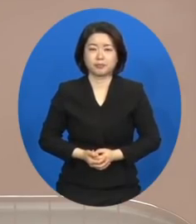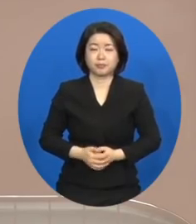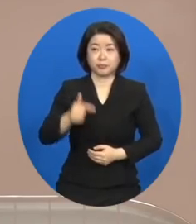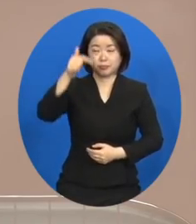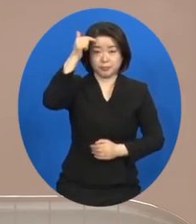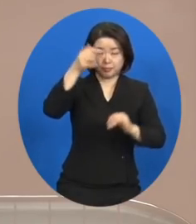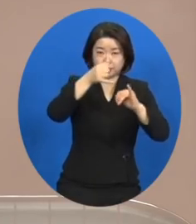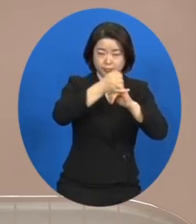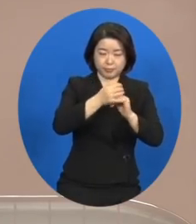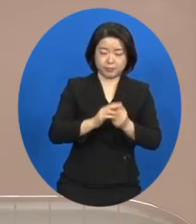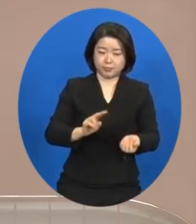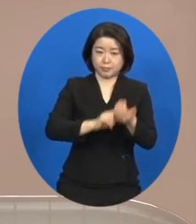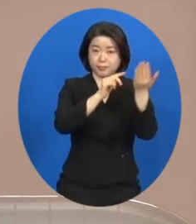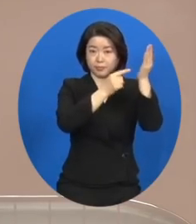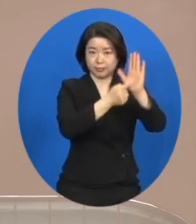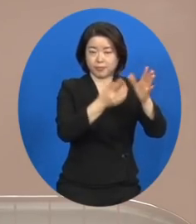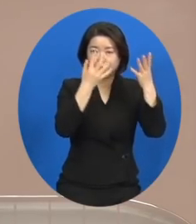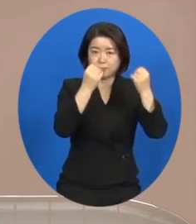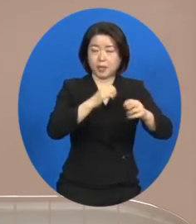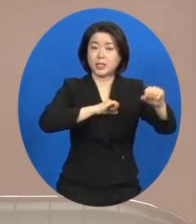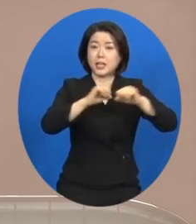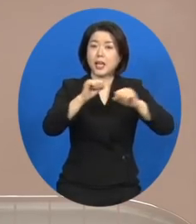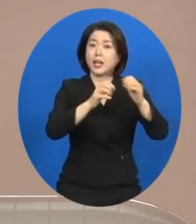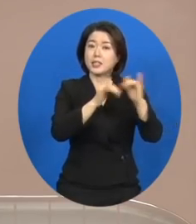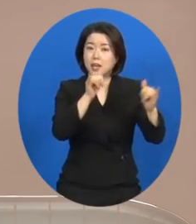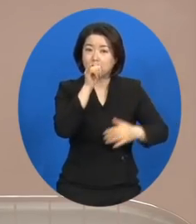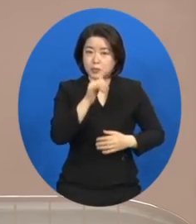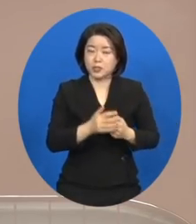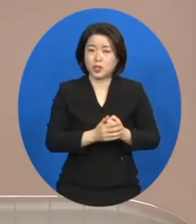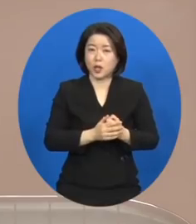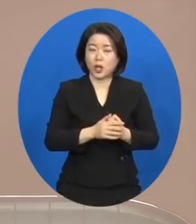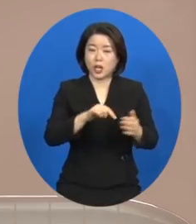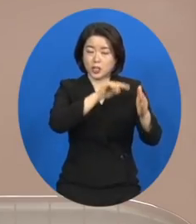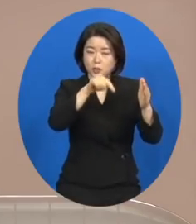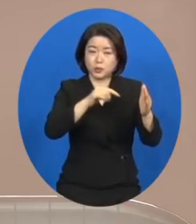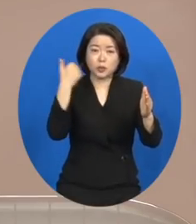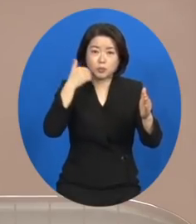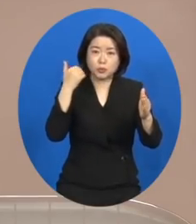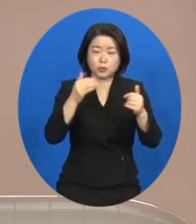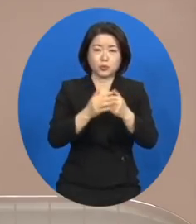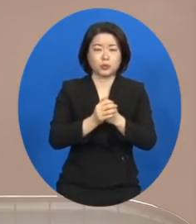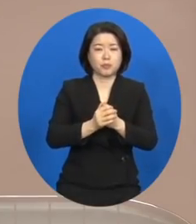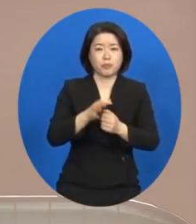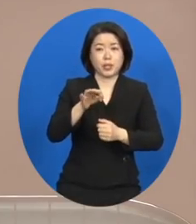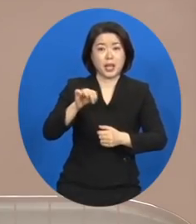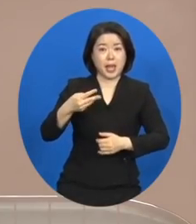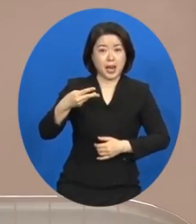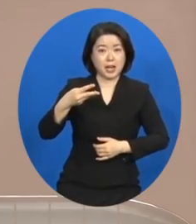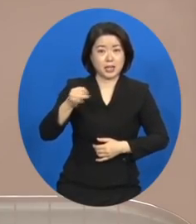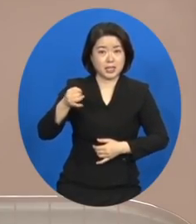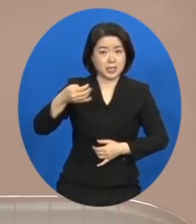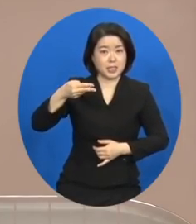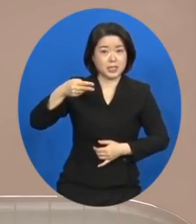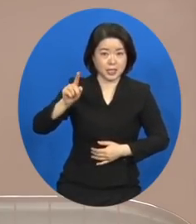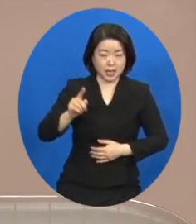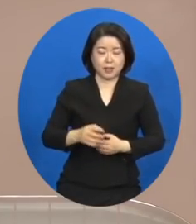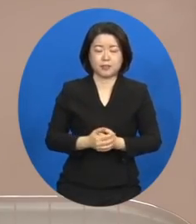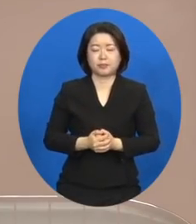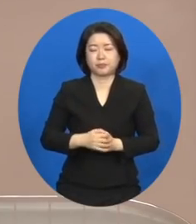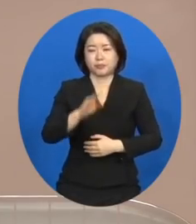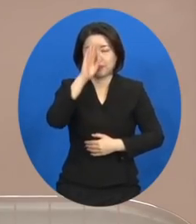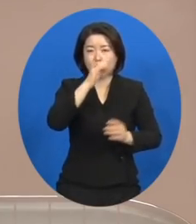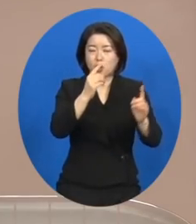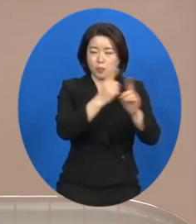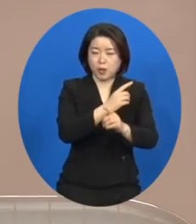구약에서 이적과 기사를 많이 행한 사람들이 있지만 그 중에 한 명을 꼽으라면 엘리사입니다. 엘리사 많은 능력을 행했습니다. 뭐 병도